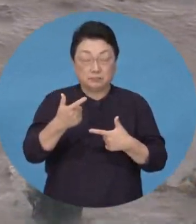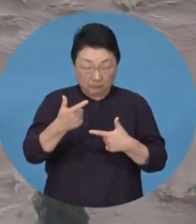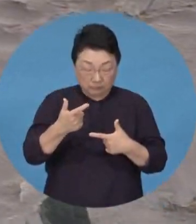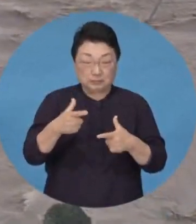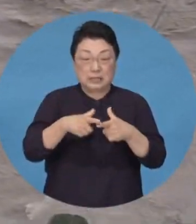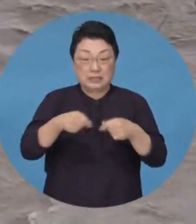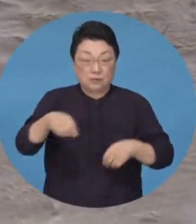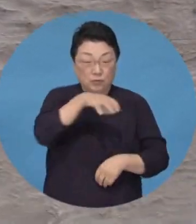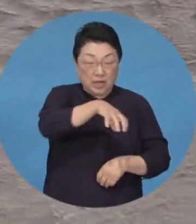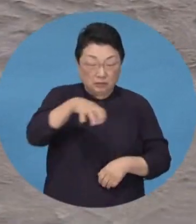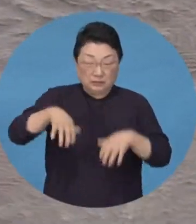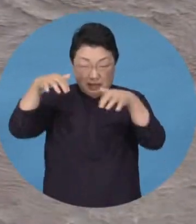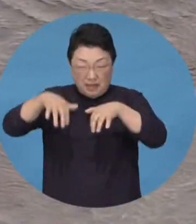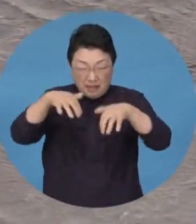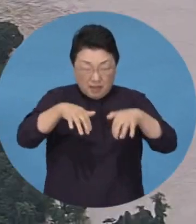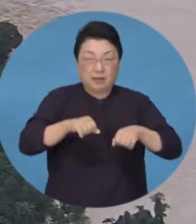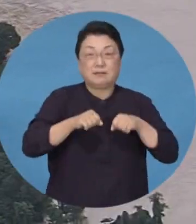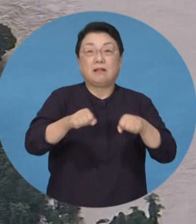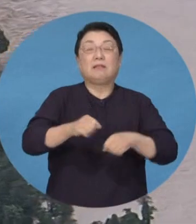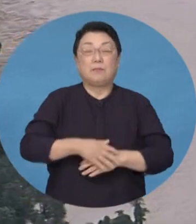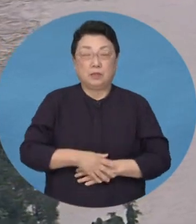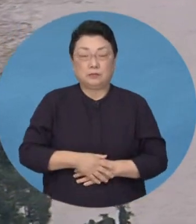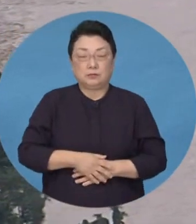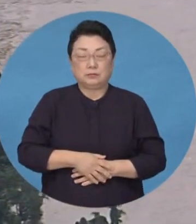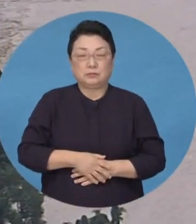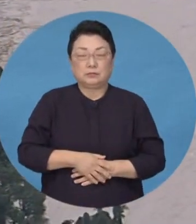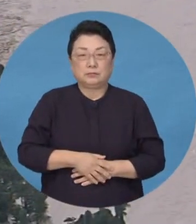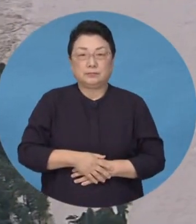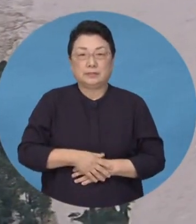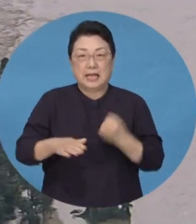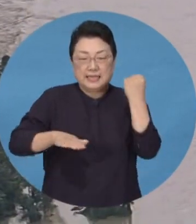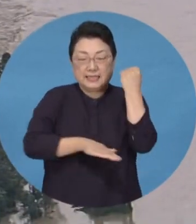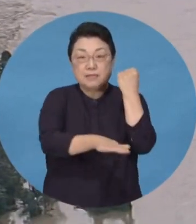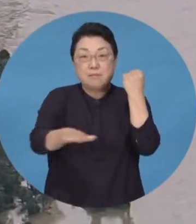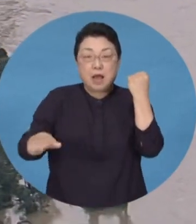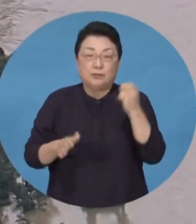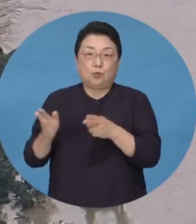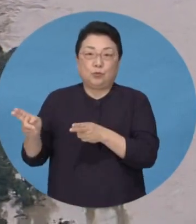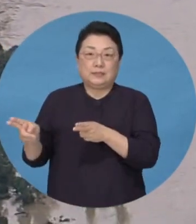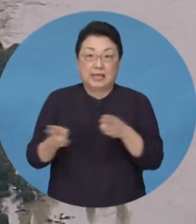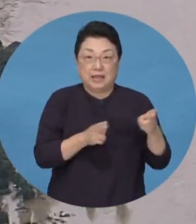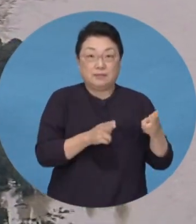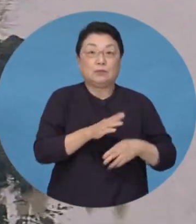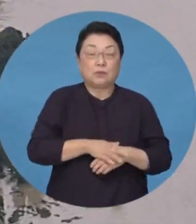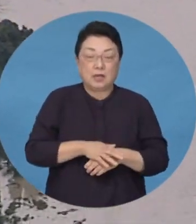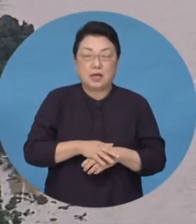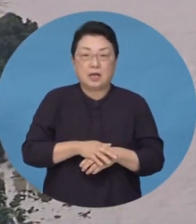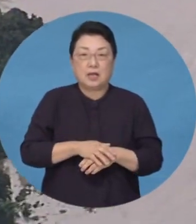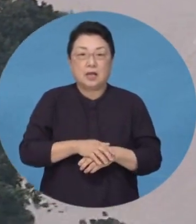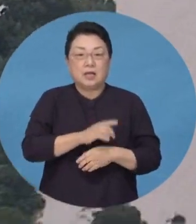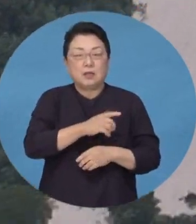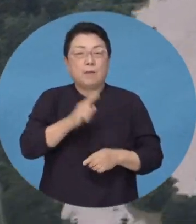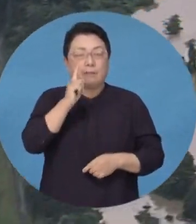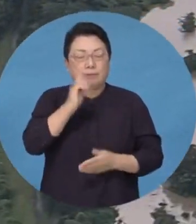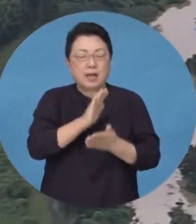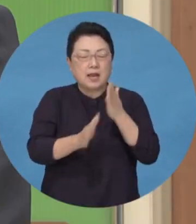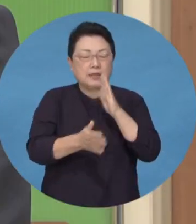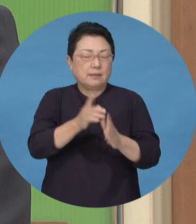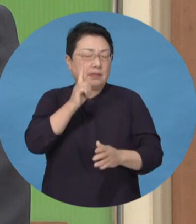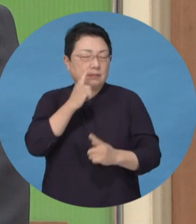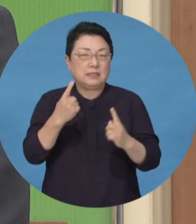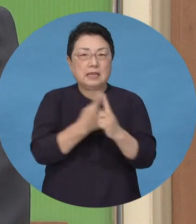各地でこう怒ってる訳ですので基盤整備に関する資源配分をもう1回見直して